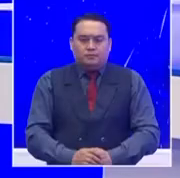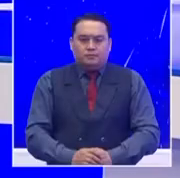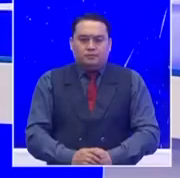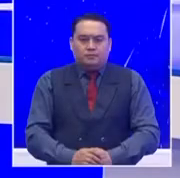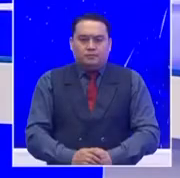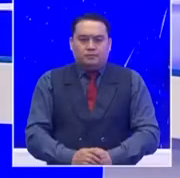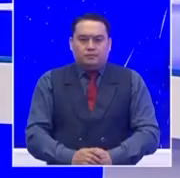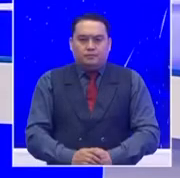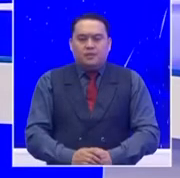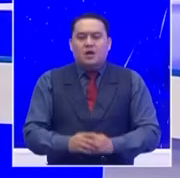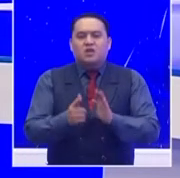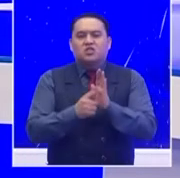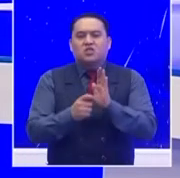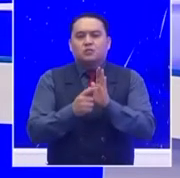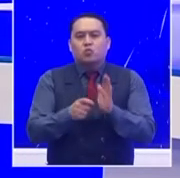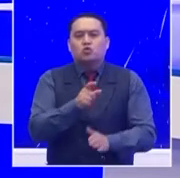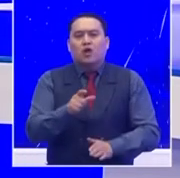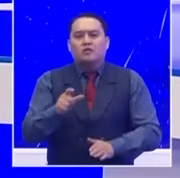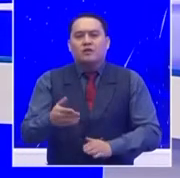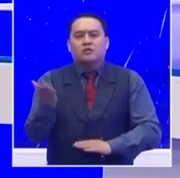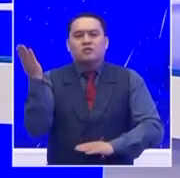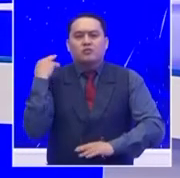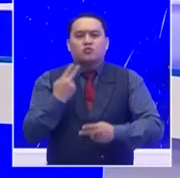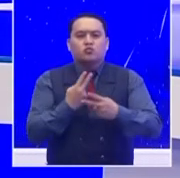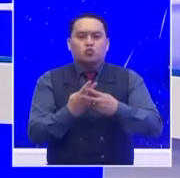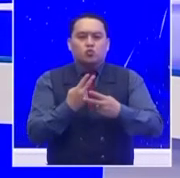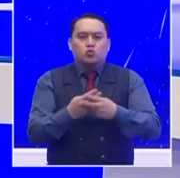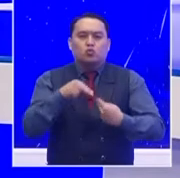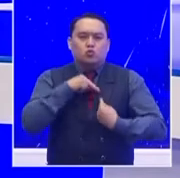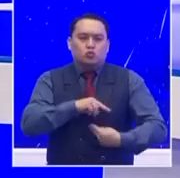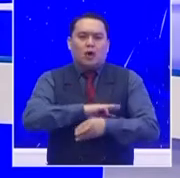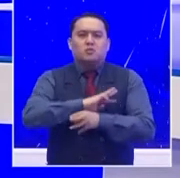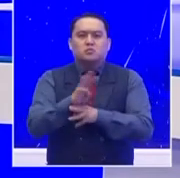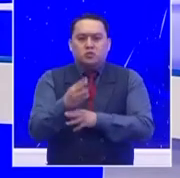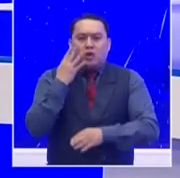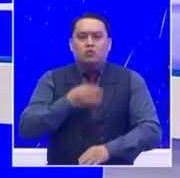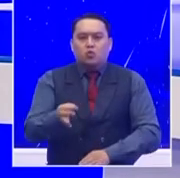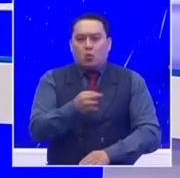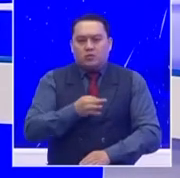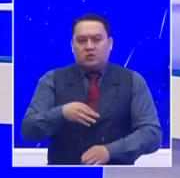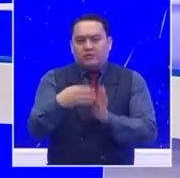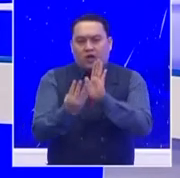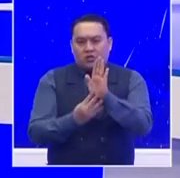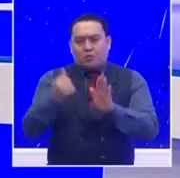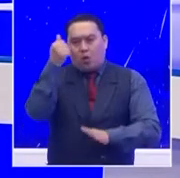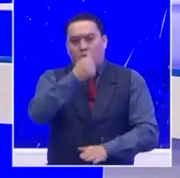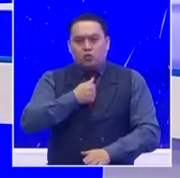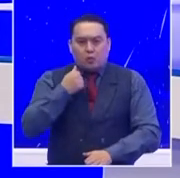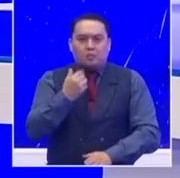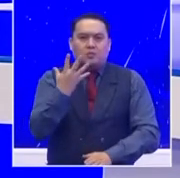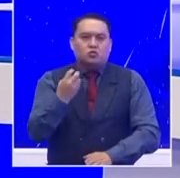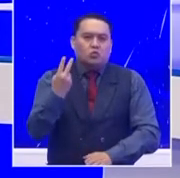почти 700 бывших заключенных трудоустроено в алматинской области в 2019 году 528 на постоянно основе